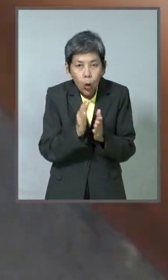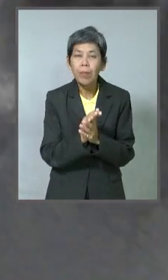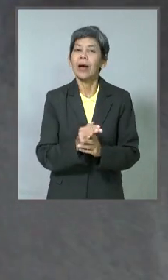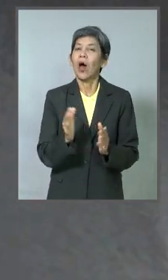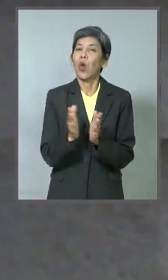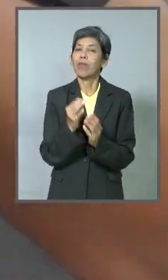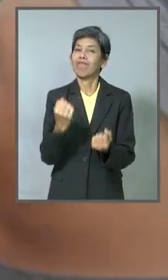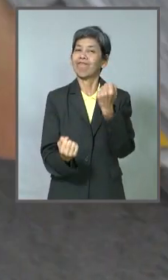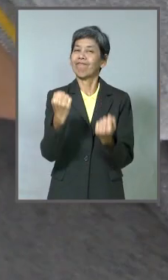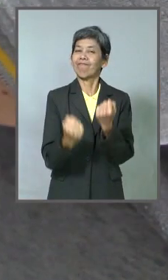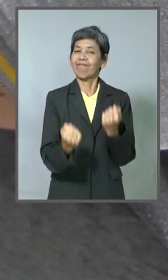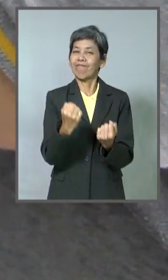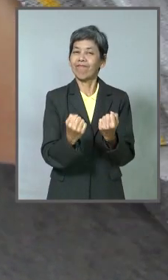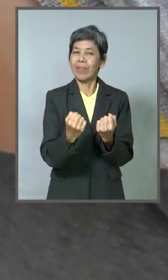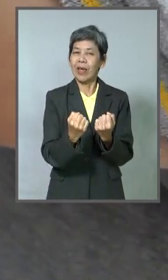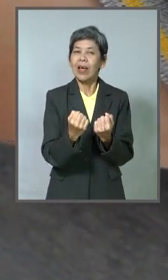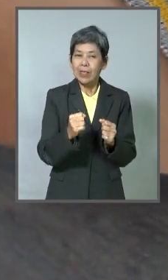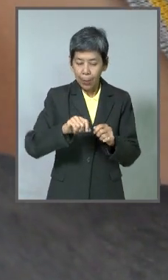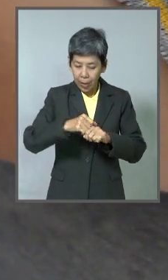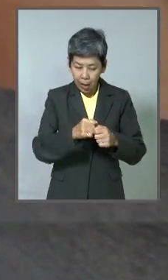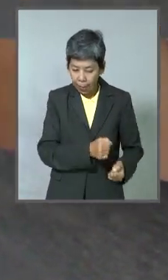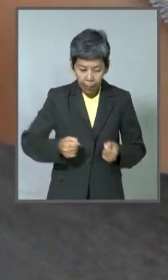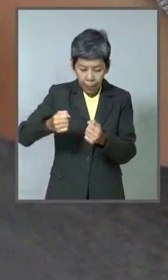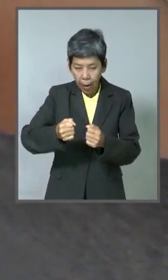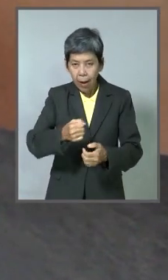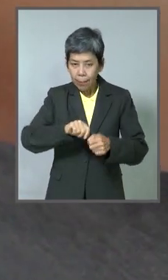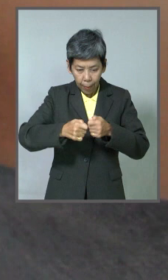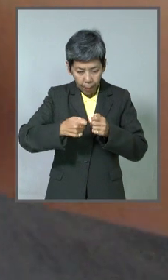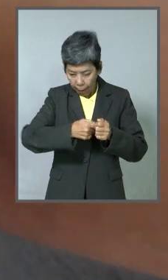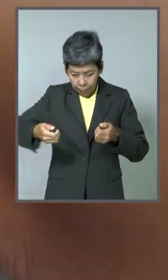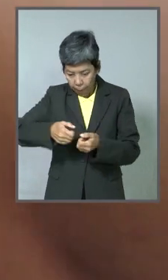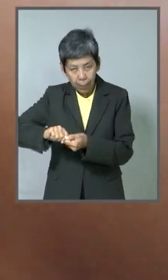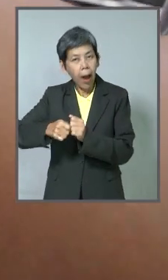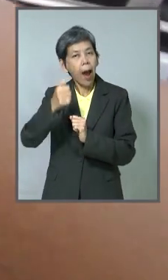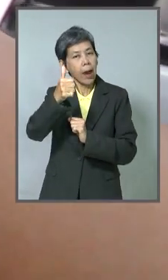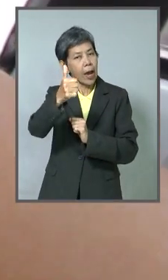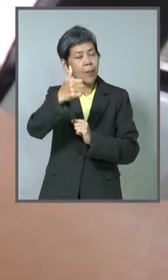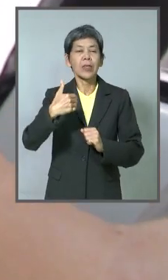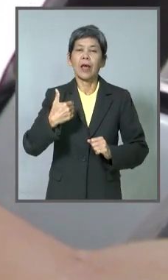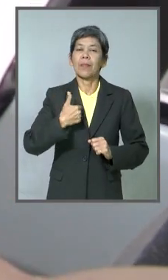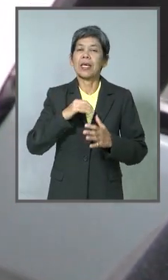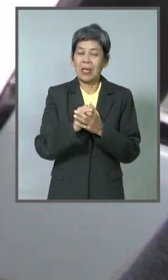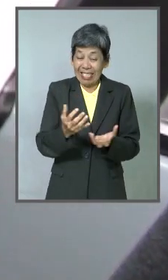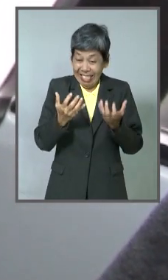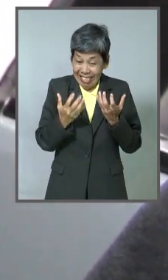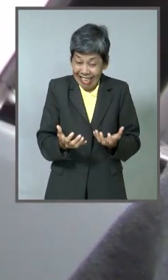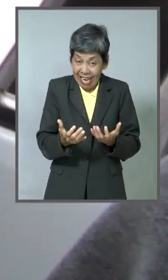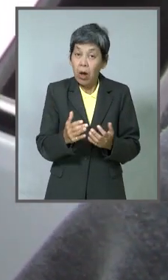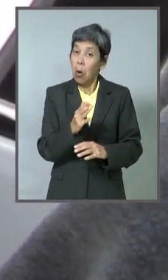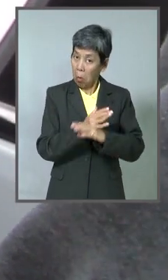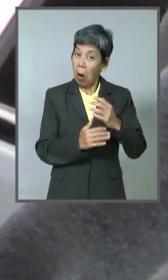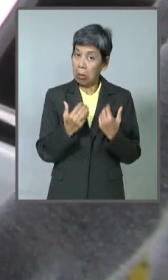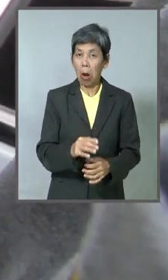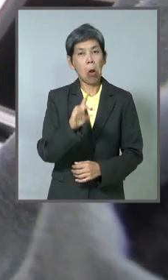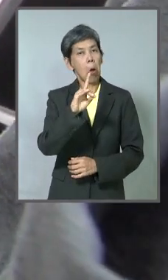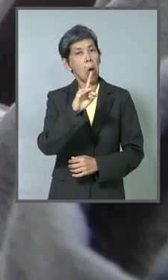ช้งานร่วมกับรถเก๋งสามารถถอดประกอบได้แล้วก็พกพาได้อย่างสะดวกที่สำคัญนะคะสามารถรองรับน้